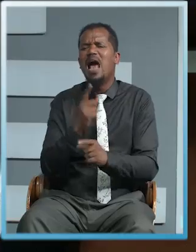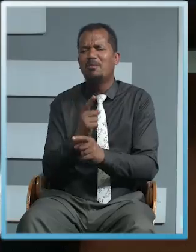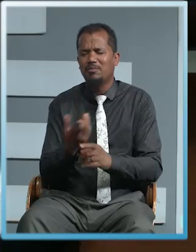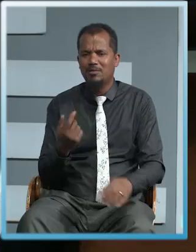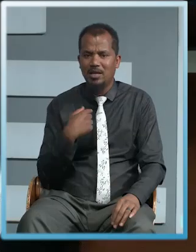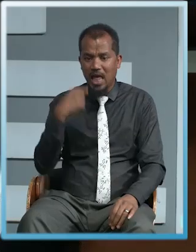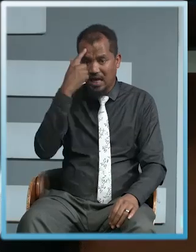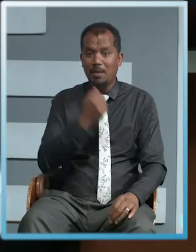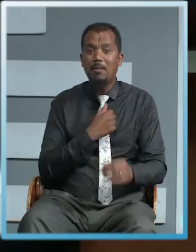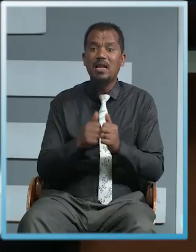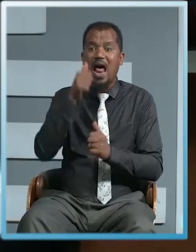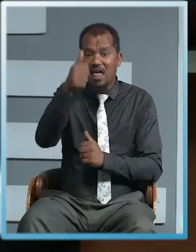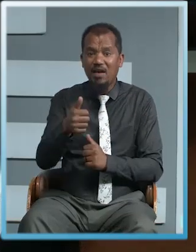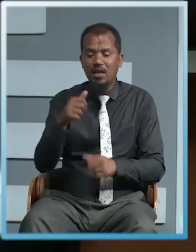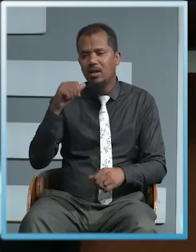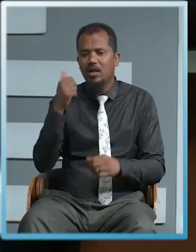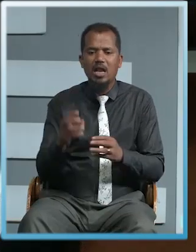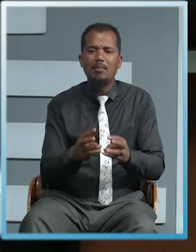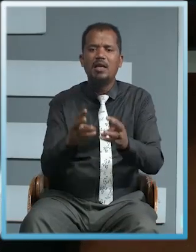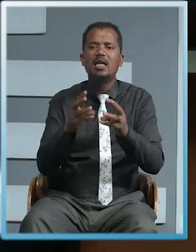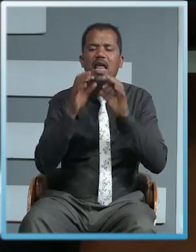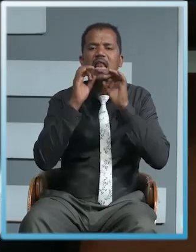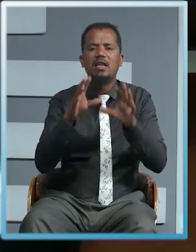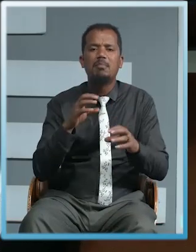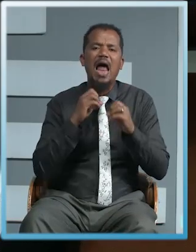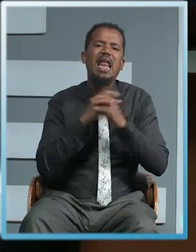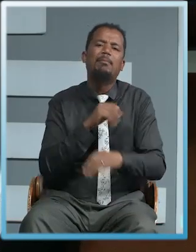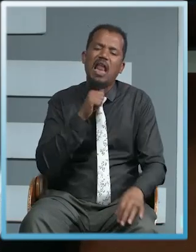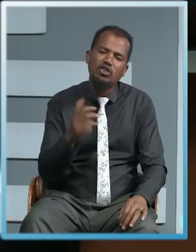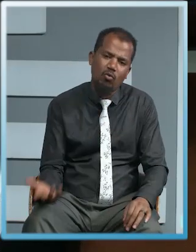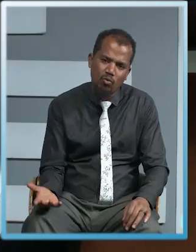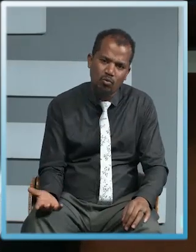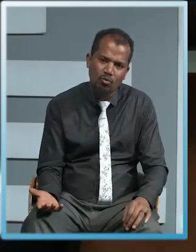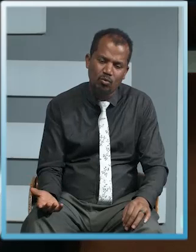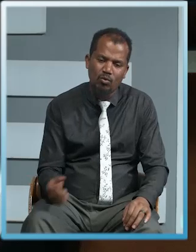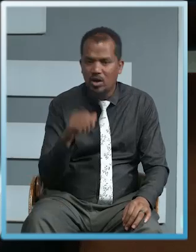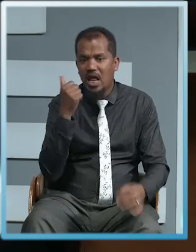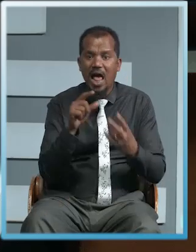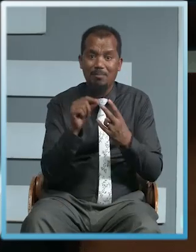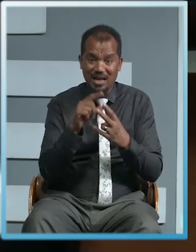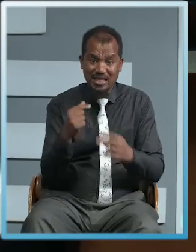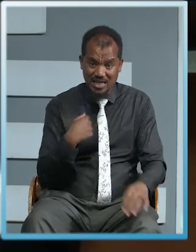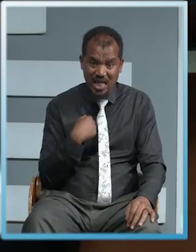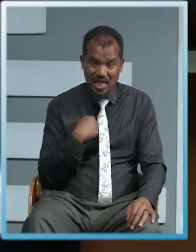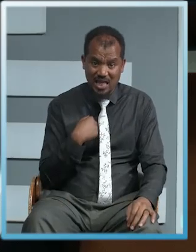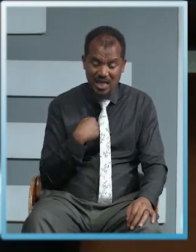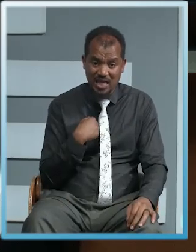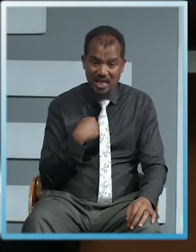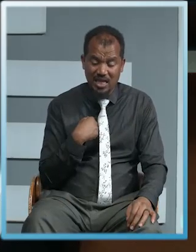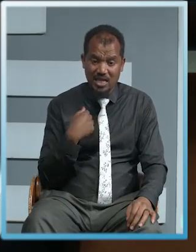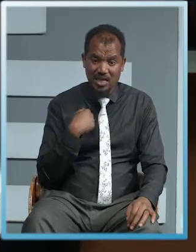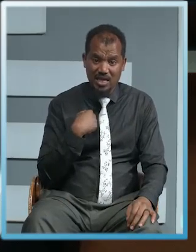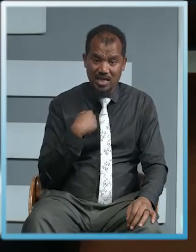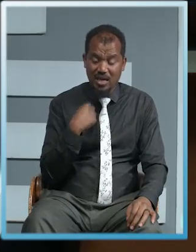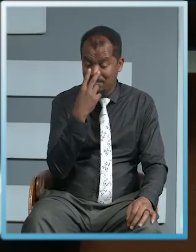كاما من ألفي ليلا من قدي لنم عنا بلاش هونوم مكناف ليلا أمراج أني أنا دوم